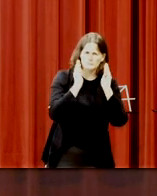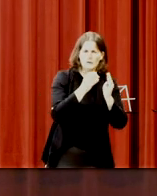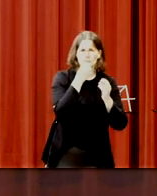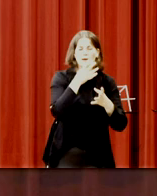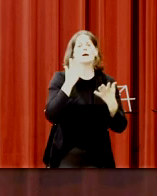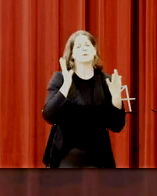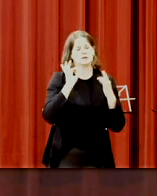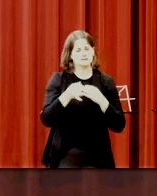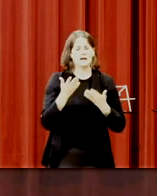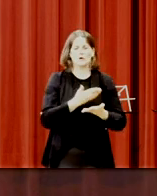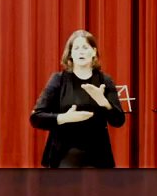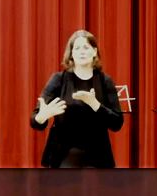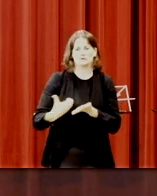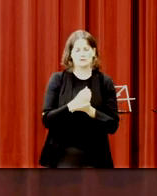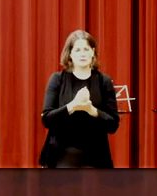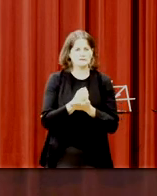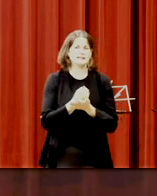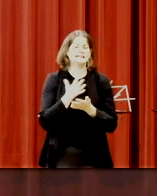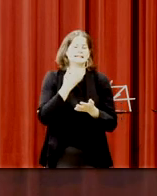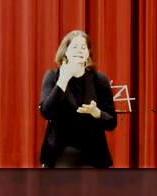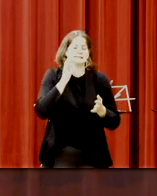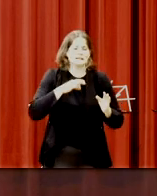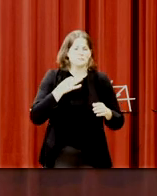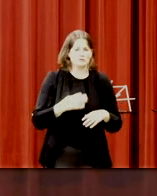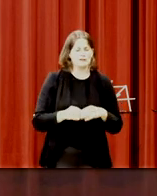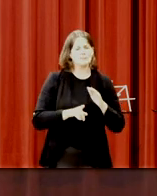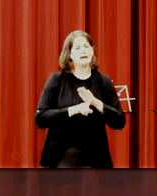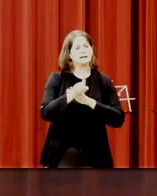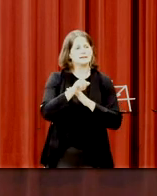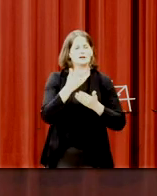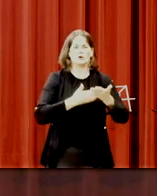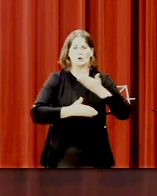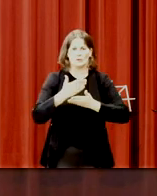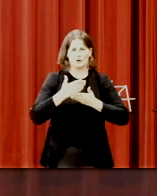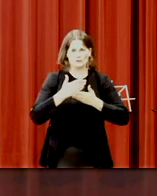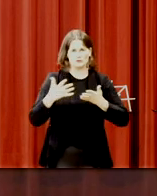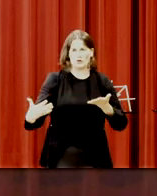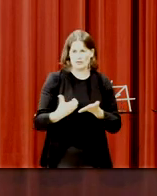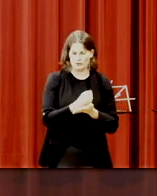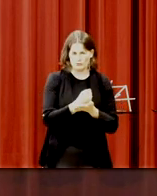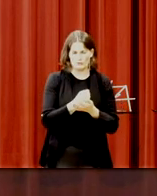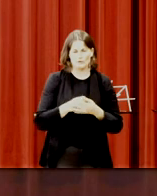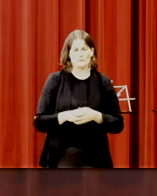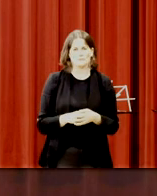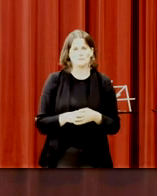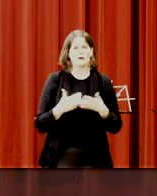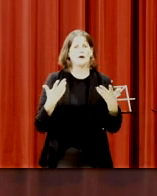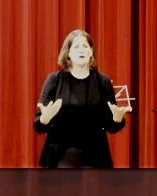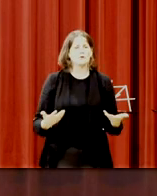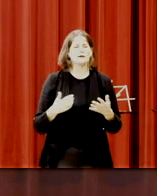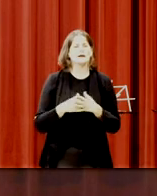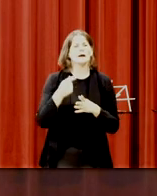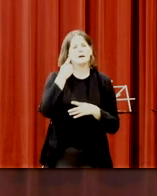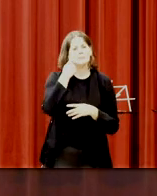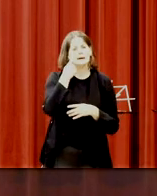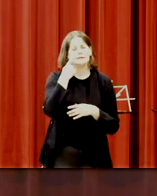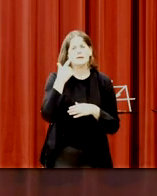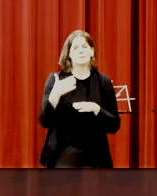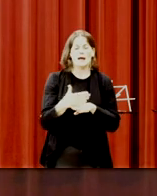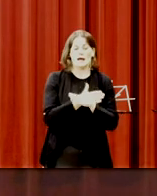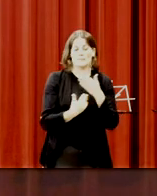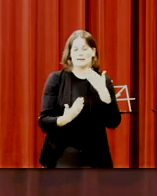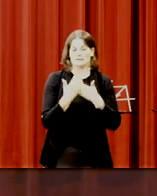Però ens trobem que, com dèiem a l'entrada d'aquest acte, fent broma de l'inici de cada curs, que és una aventura fascinant,